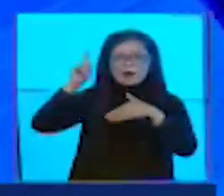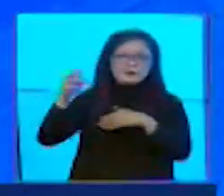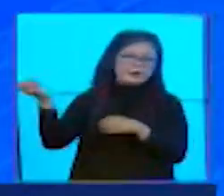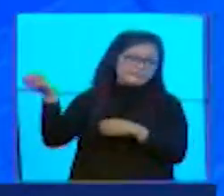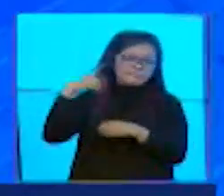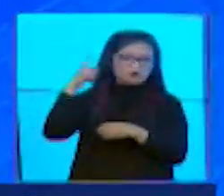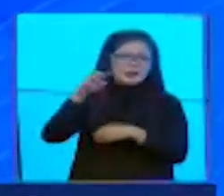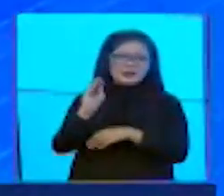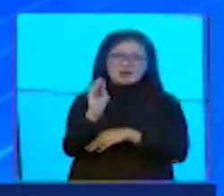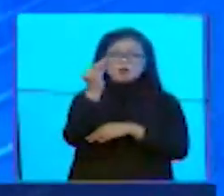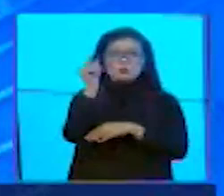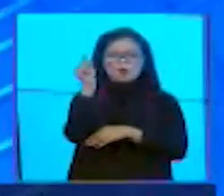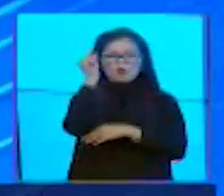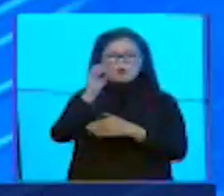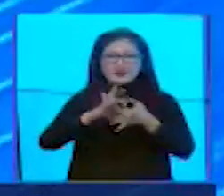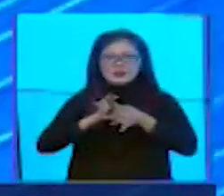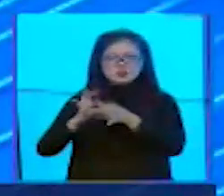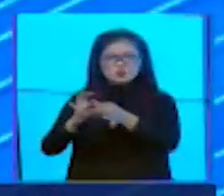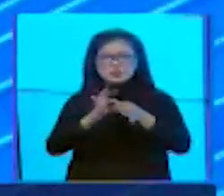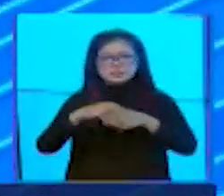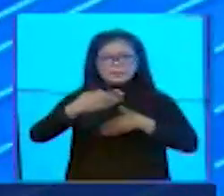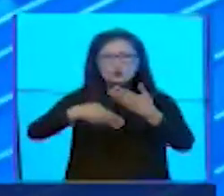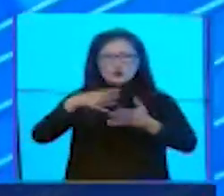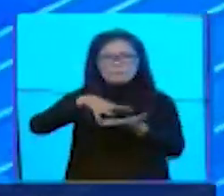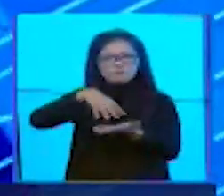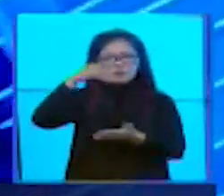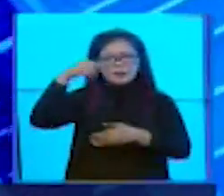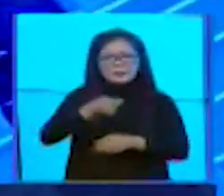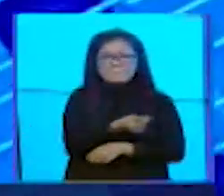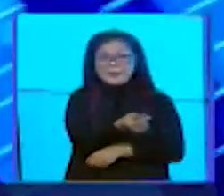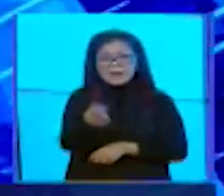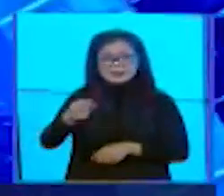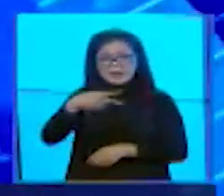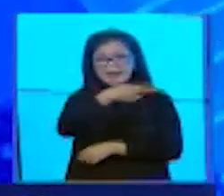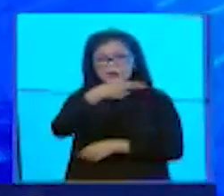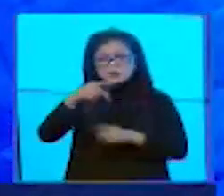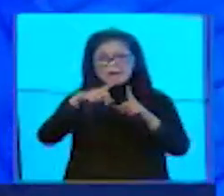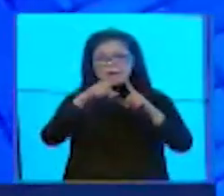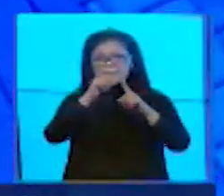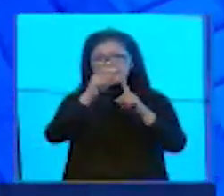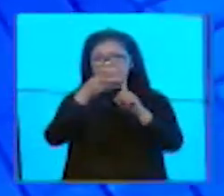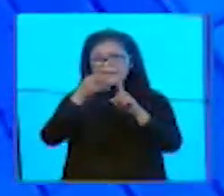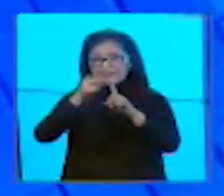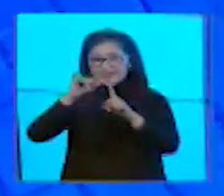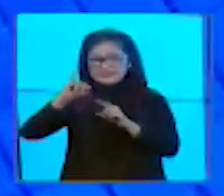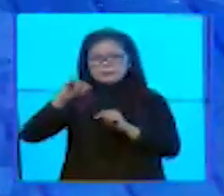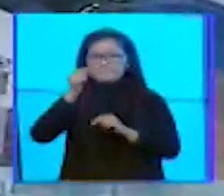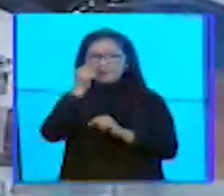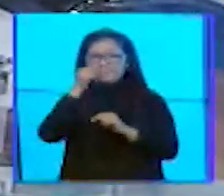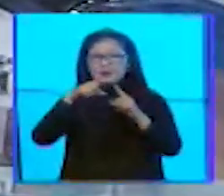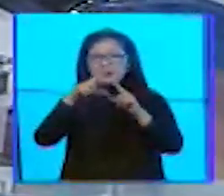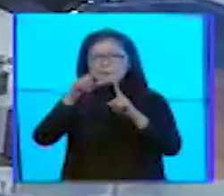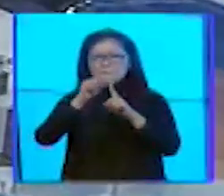dengan Ketua Umum Asosiasi Pengelola Pusat Belanja Indonesia APPBI, Bapak Alfonsus Wijaya. Selamat